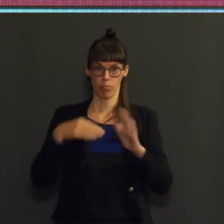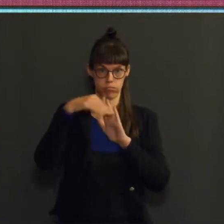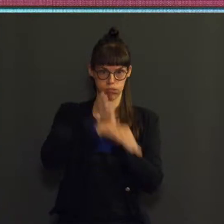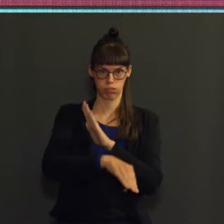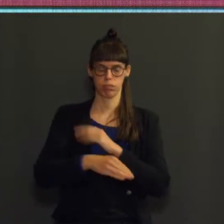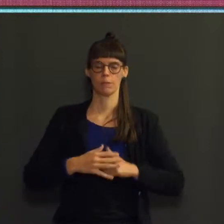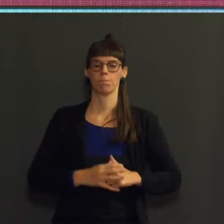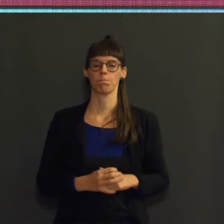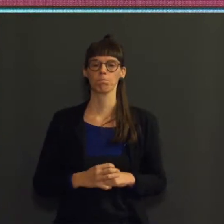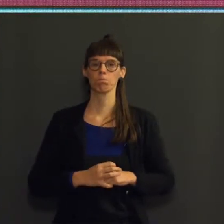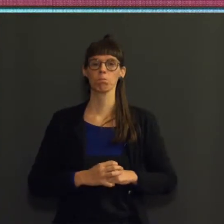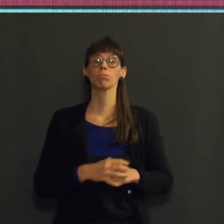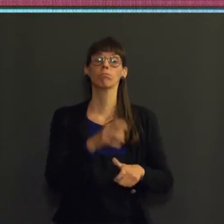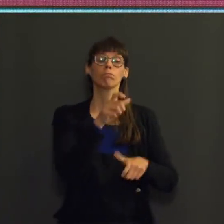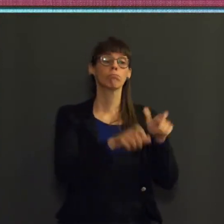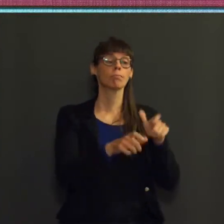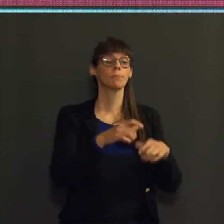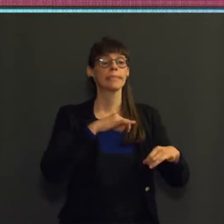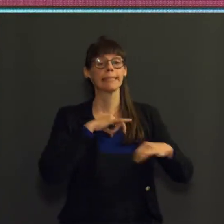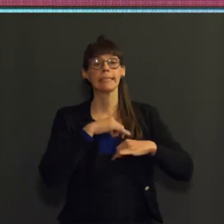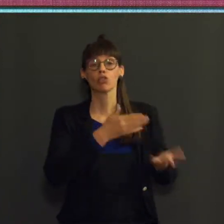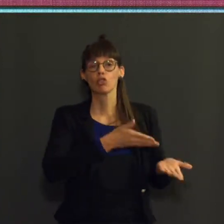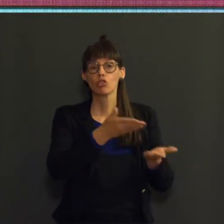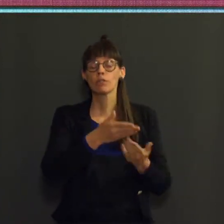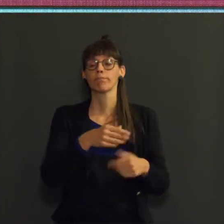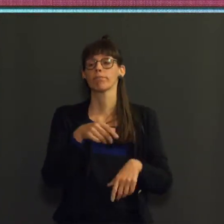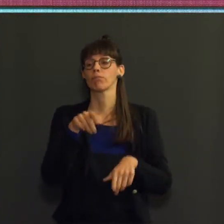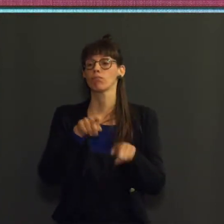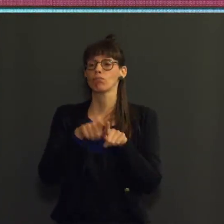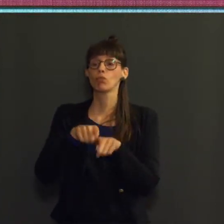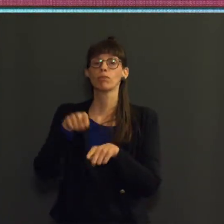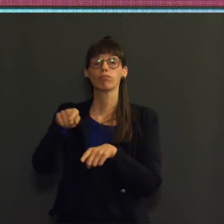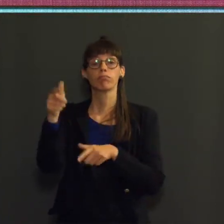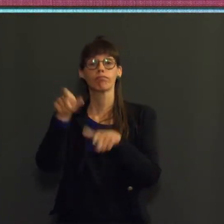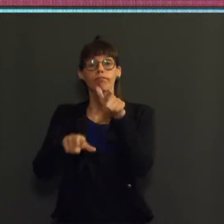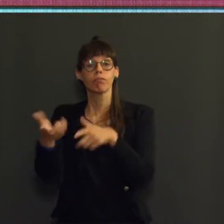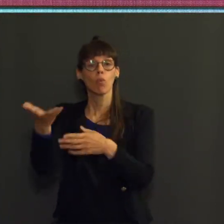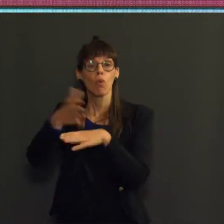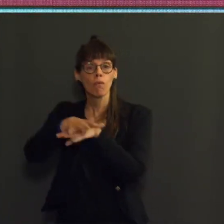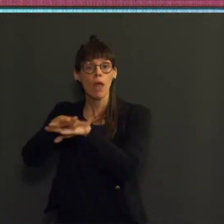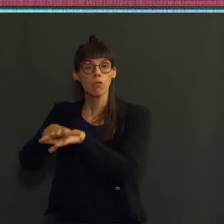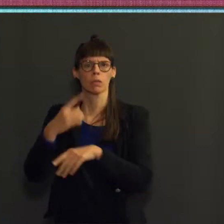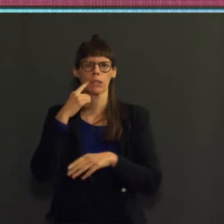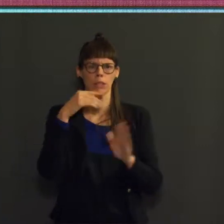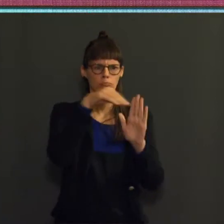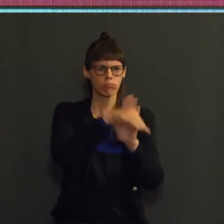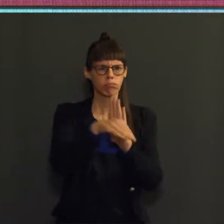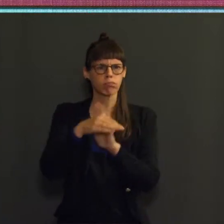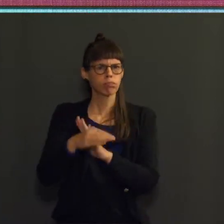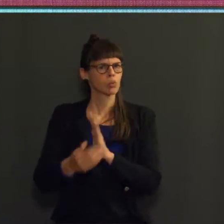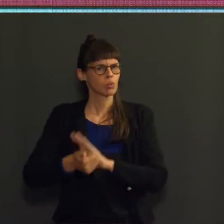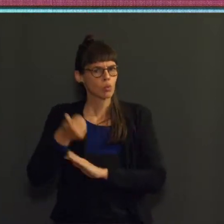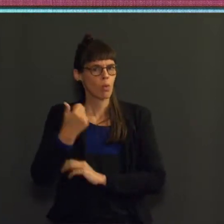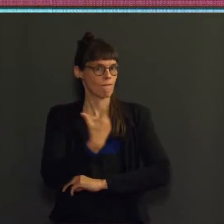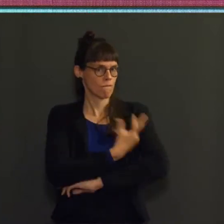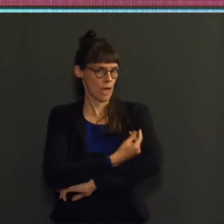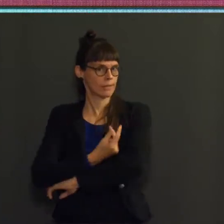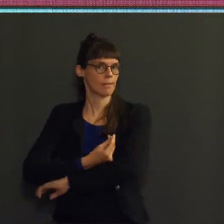In de ziekenhuizen, en ook voor wat betreft de overlijdens, plukken we meer en meer de vruchten van de